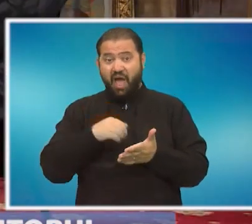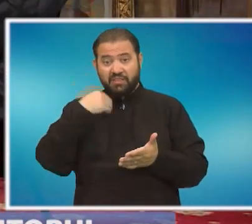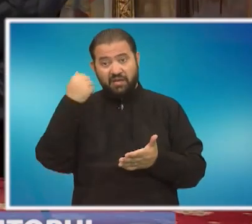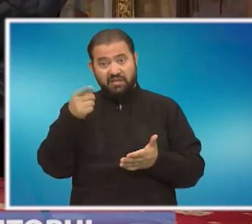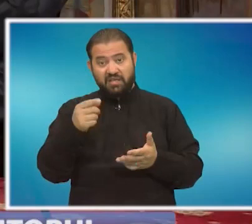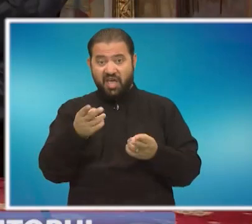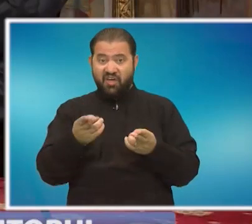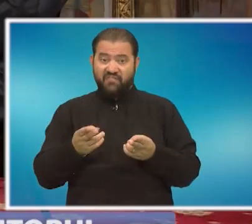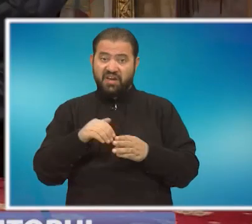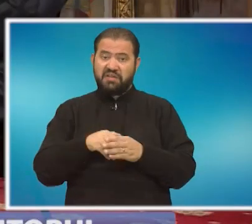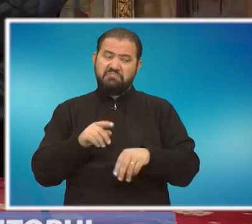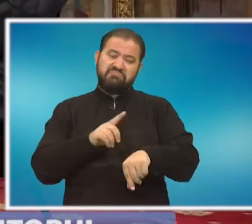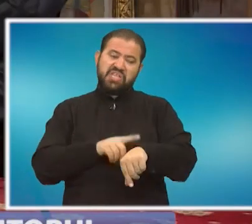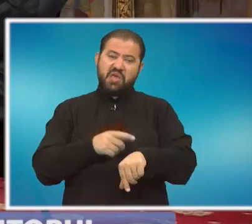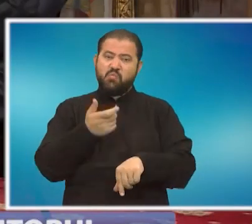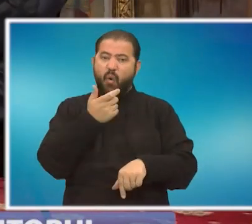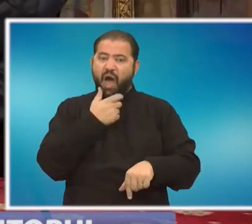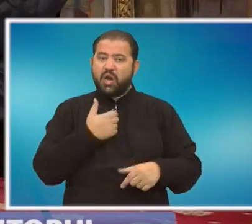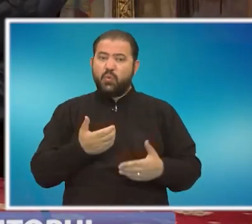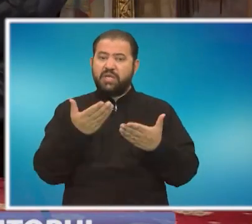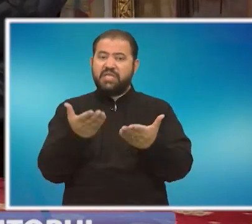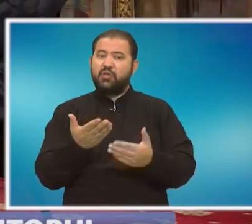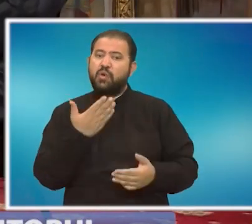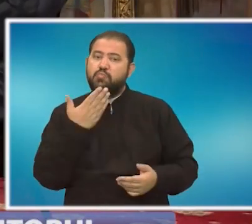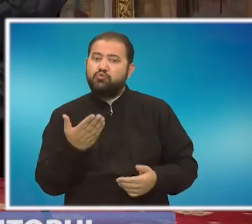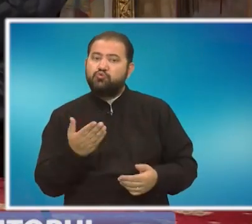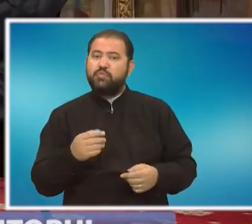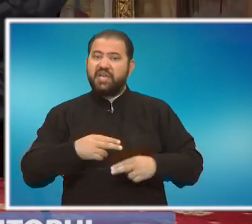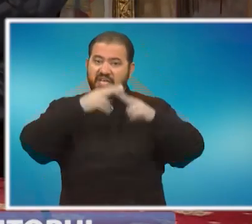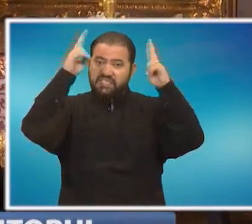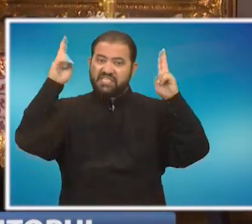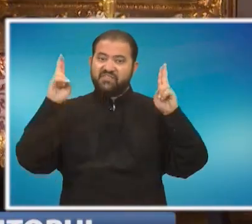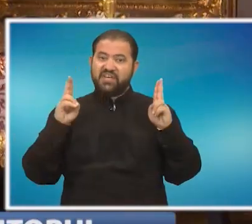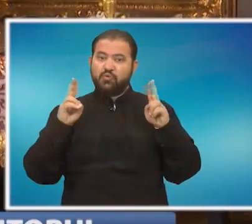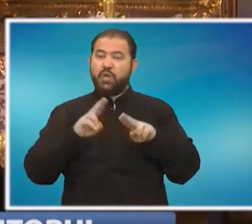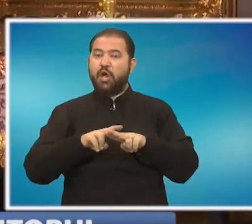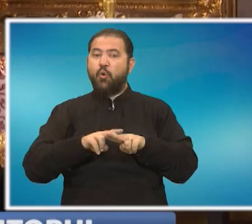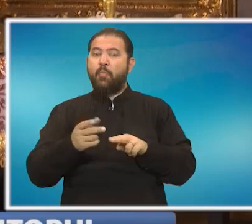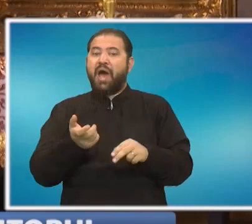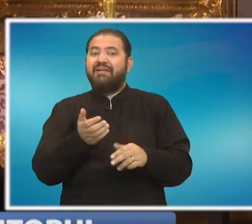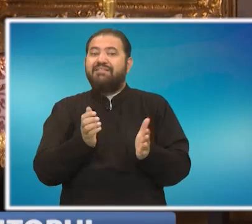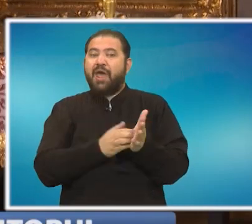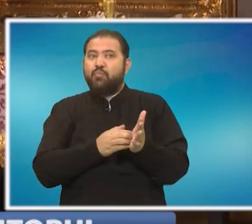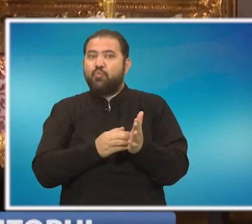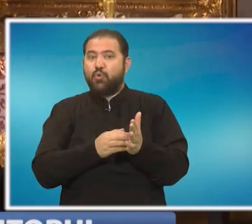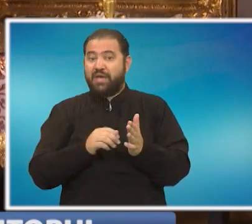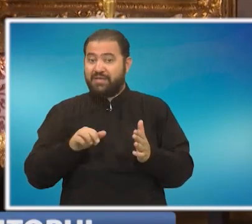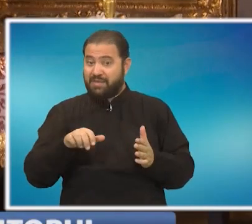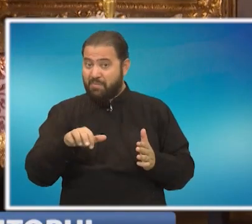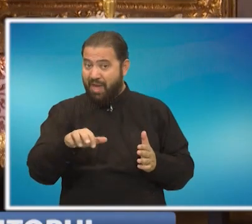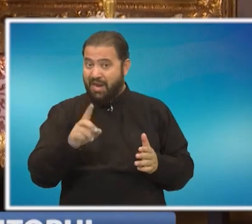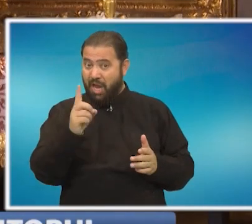aceștia vin și în timpul anului să aducă cinstire Sfântului. Cum ar trebui să se îndrepte